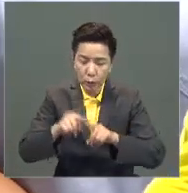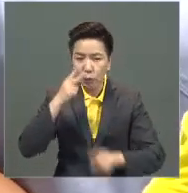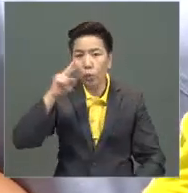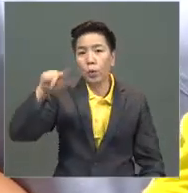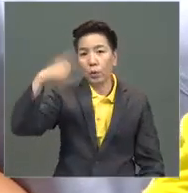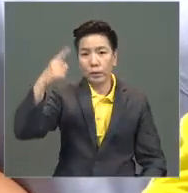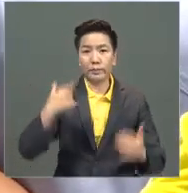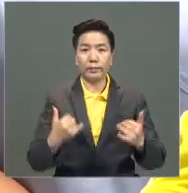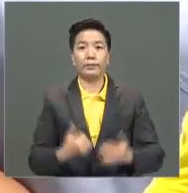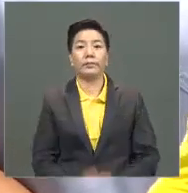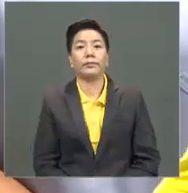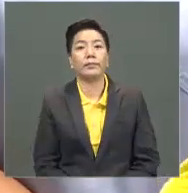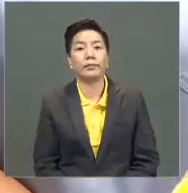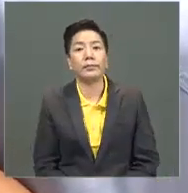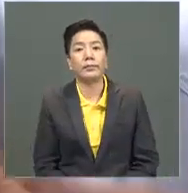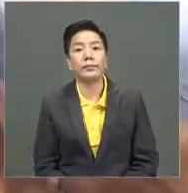คะ